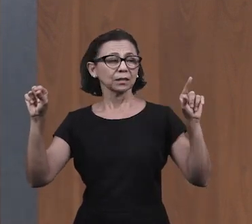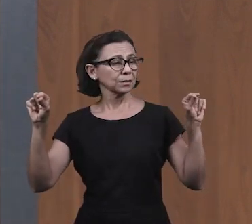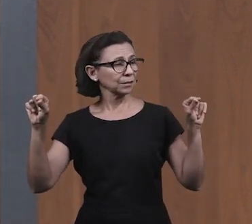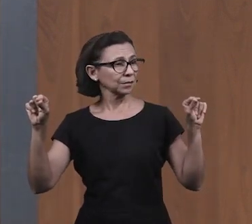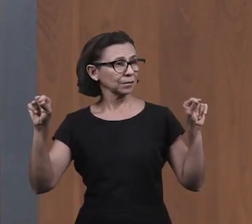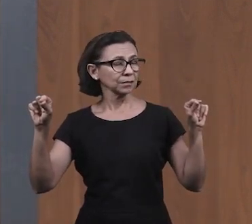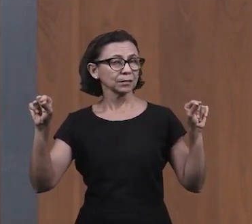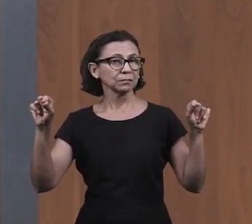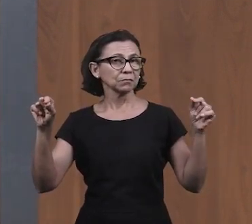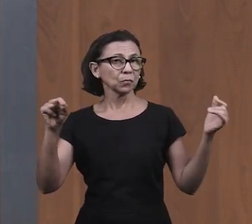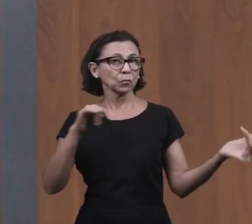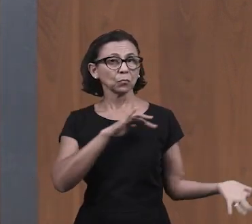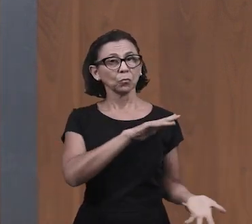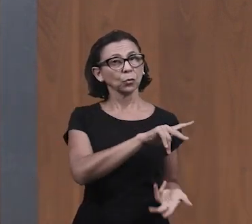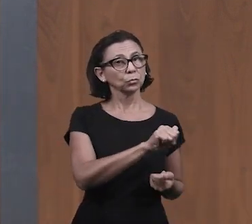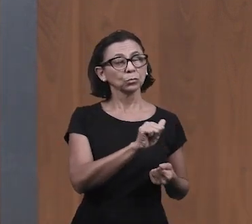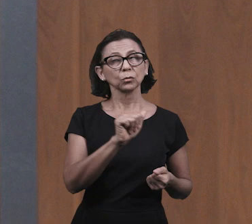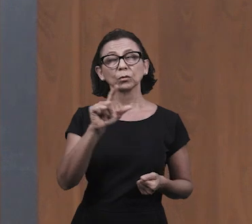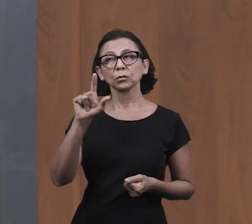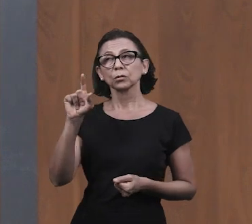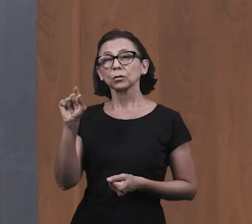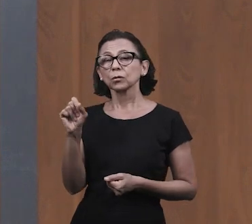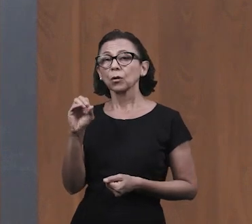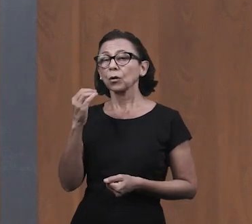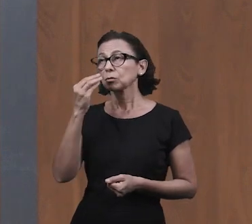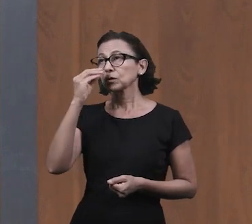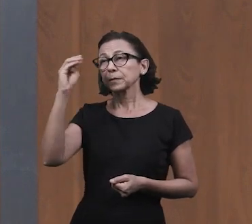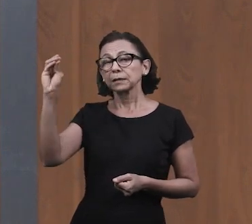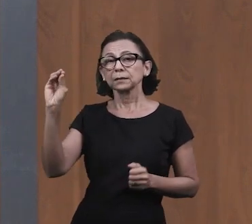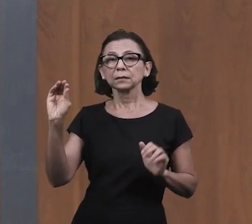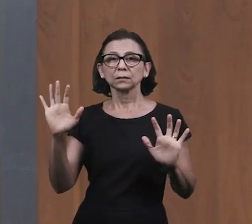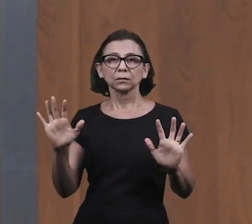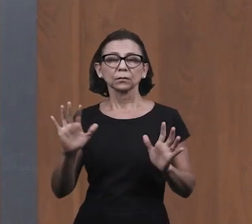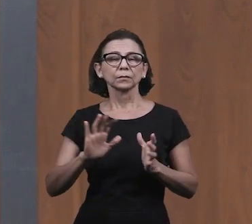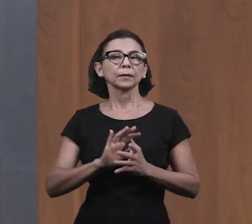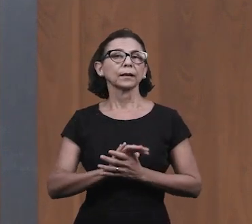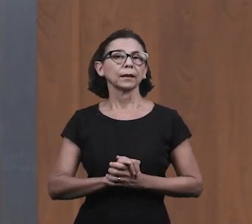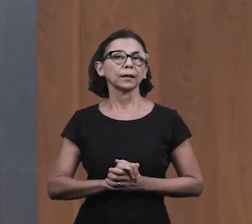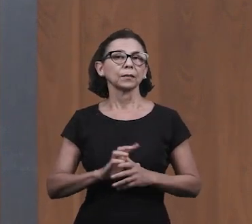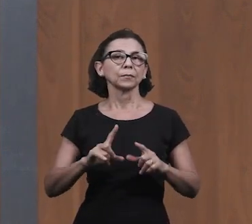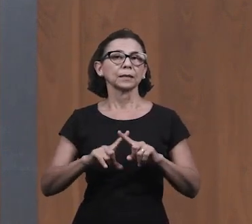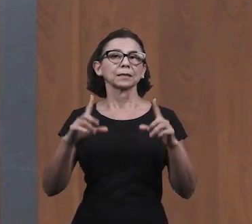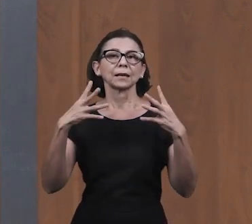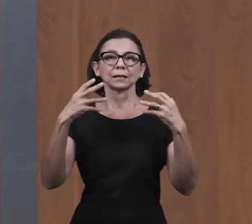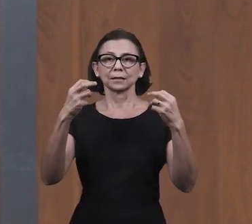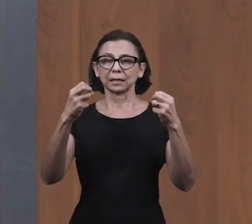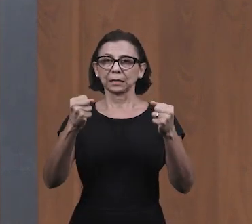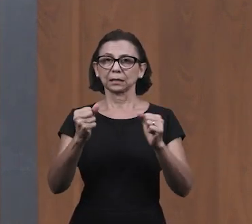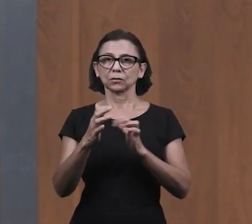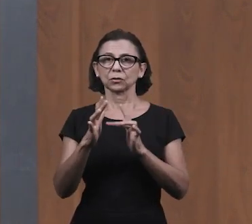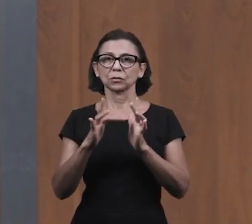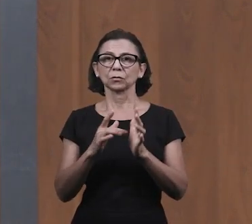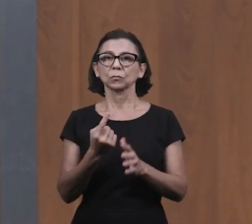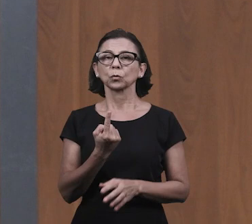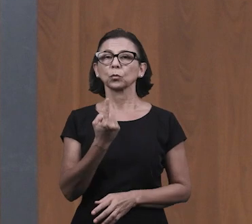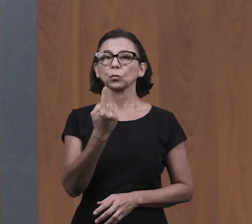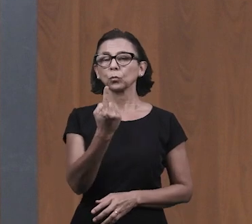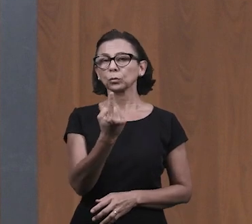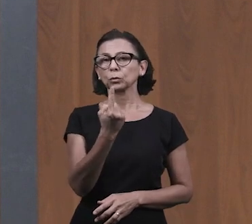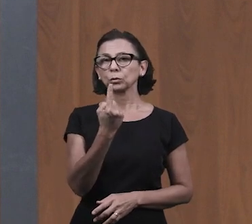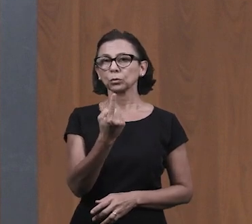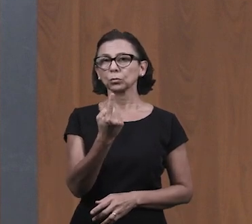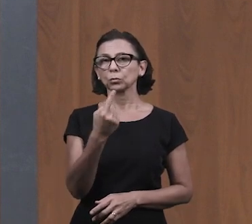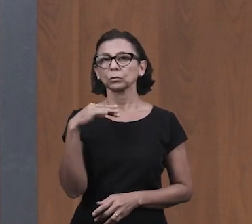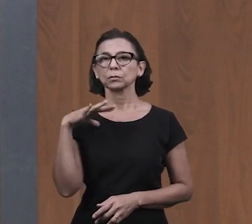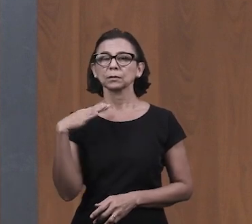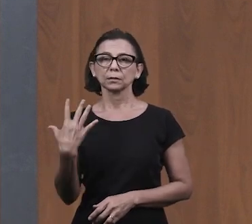ça? En acceptant Jésus comme notre seul sauveur. Seulement, prêtez bien